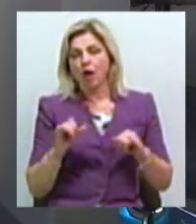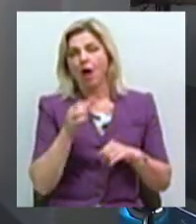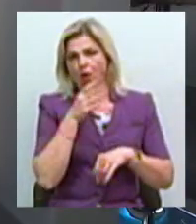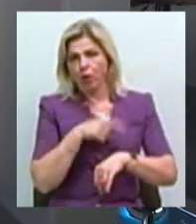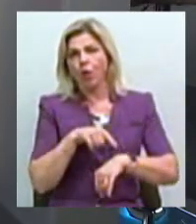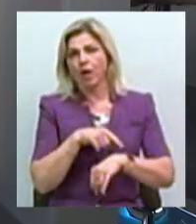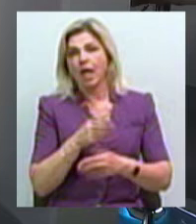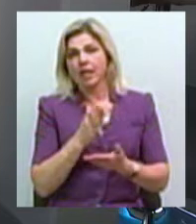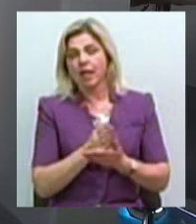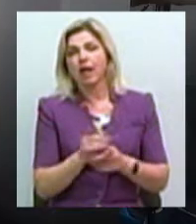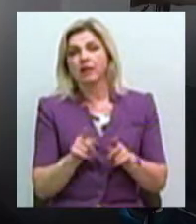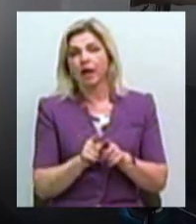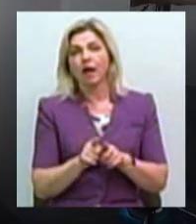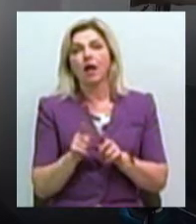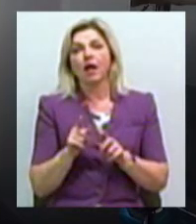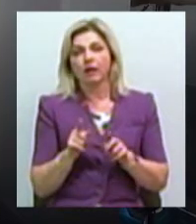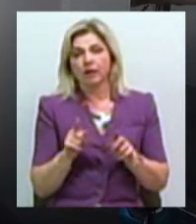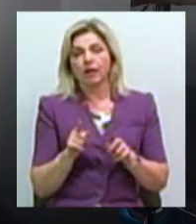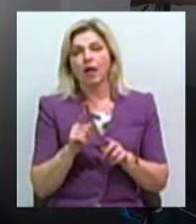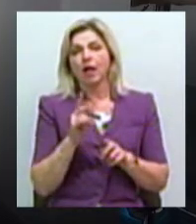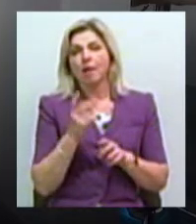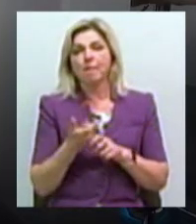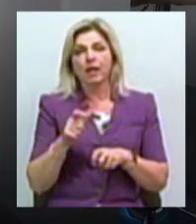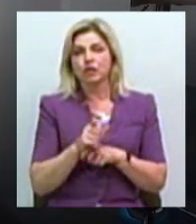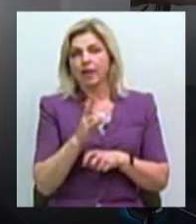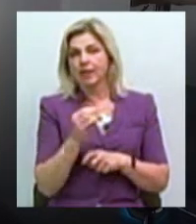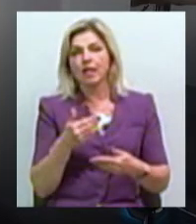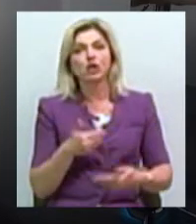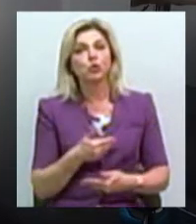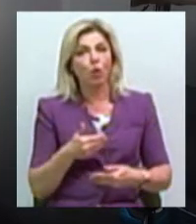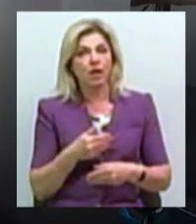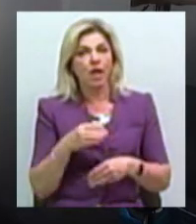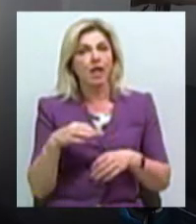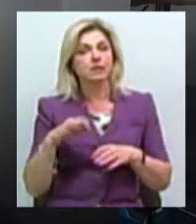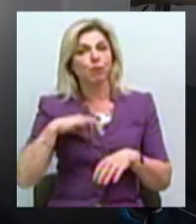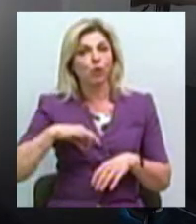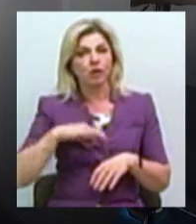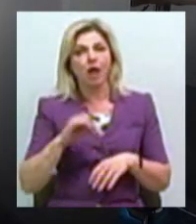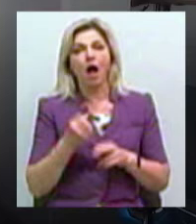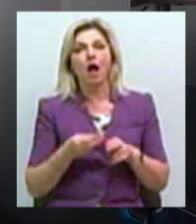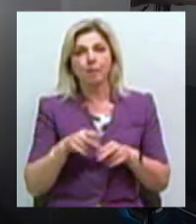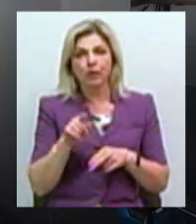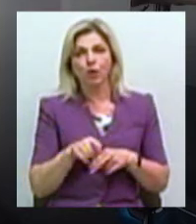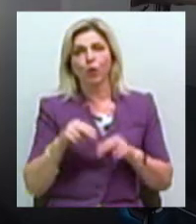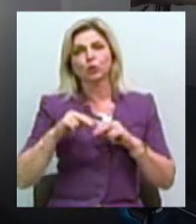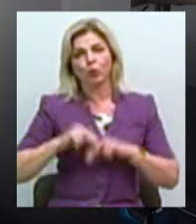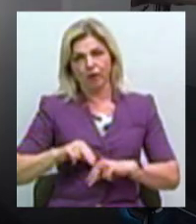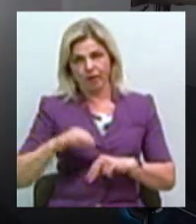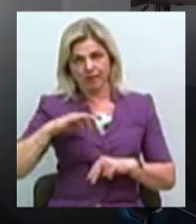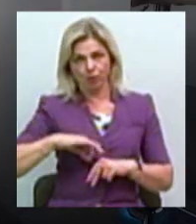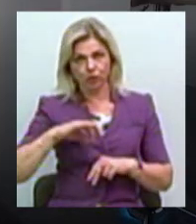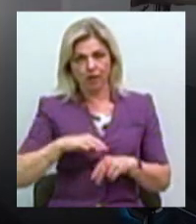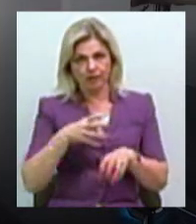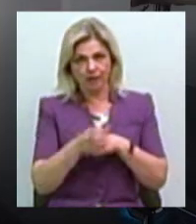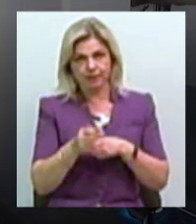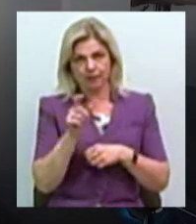так, є тенденції збільшення саме не сексуальної експлуатації, а саме трудової експлуатації. З кожним роком цей вид,